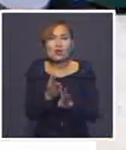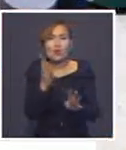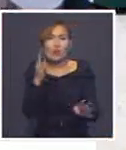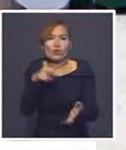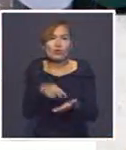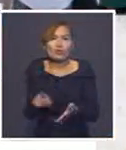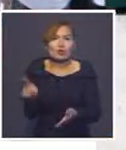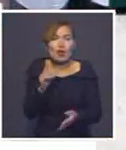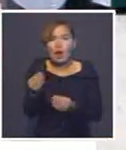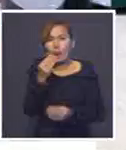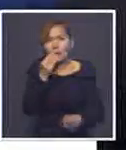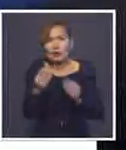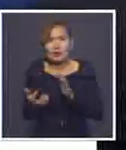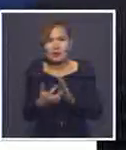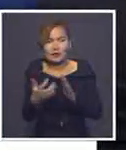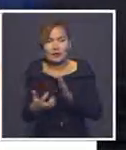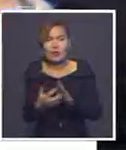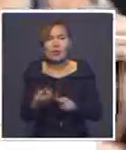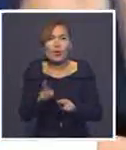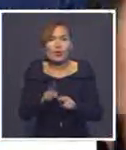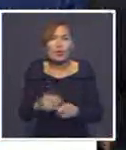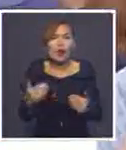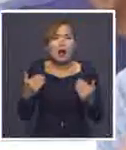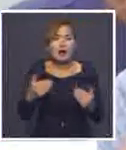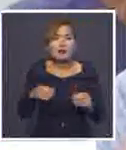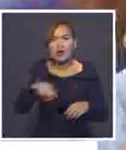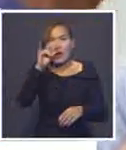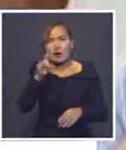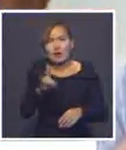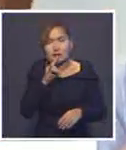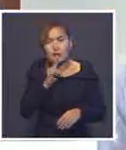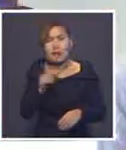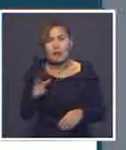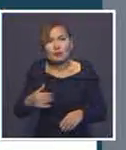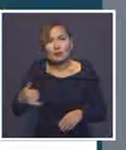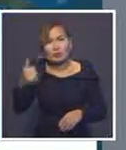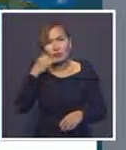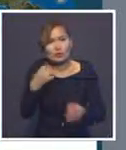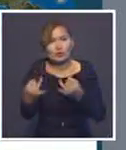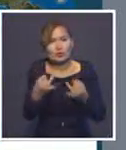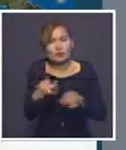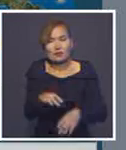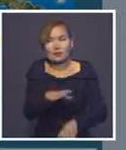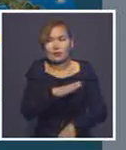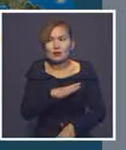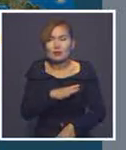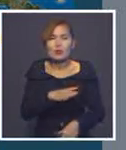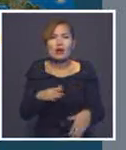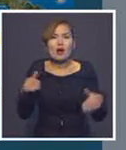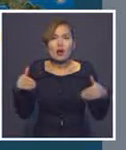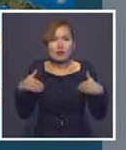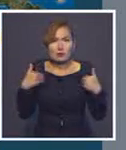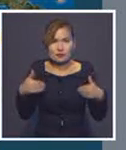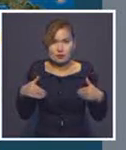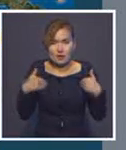сонар кезекте тұр. Біз осы жерде тұрып жатқан жерлесімізбен хабарласып, мән-жайды сұрап білдік. Армыздар, Майамидің